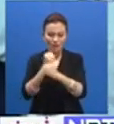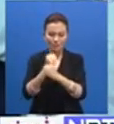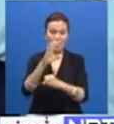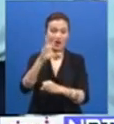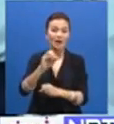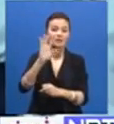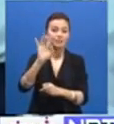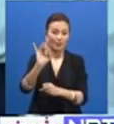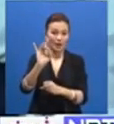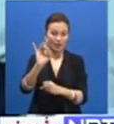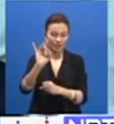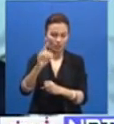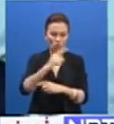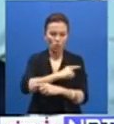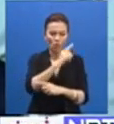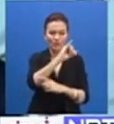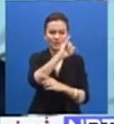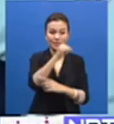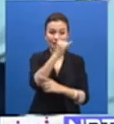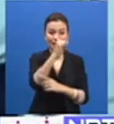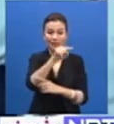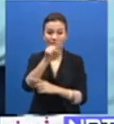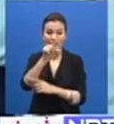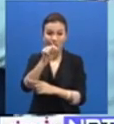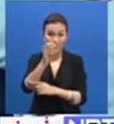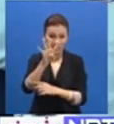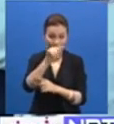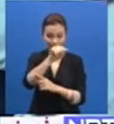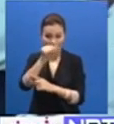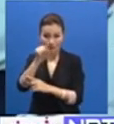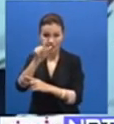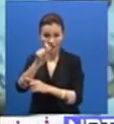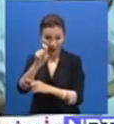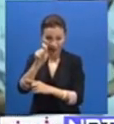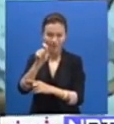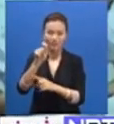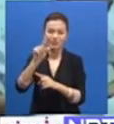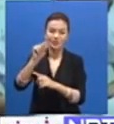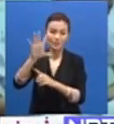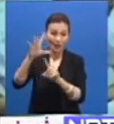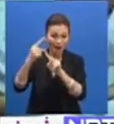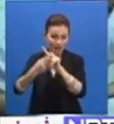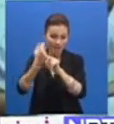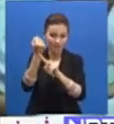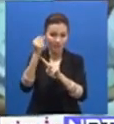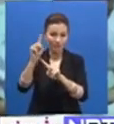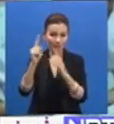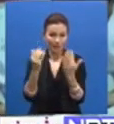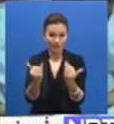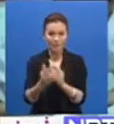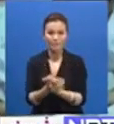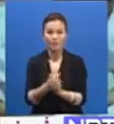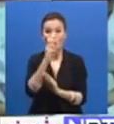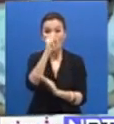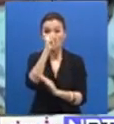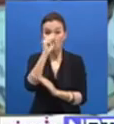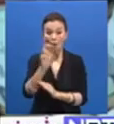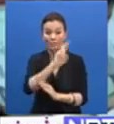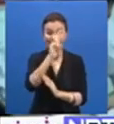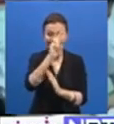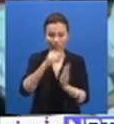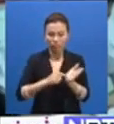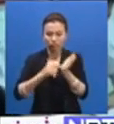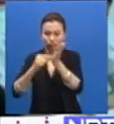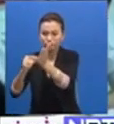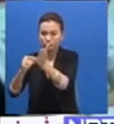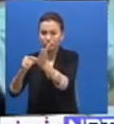1/2558ระหว่างวันจันทร์ที่ 24และวันอังคารที่ 25พฤศจิกายนเพื่อให้นักเรียนนำผลสอบไปใช้เข้าศึกษาต่อ